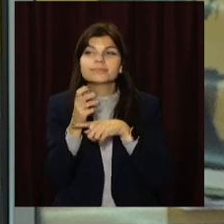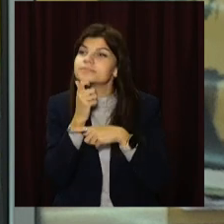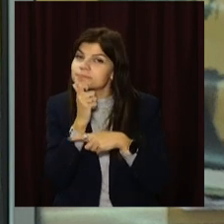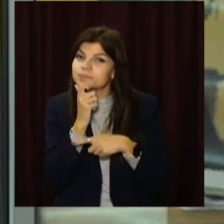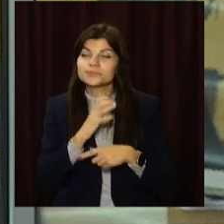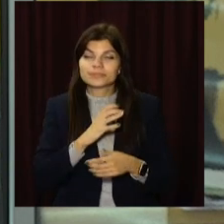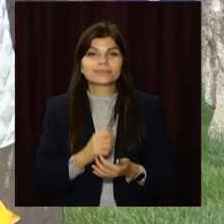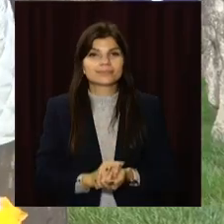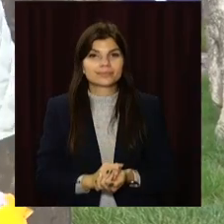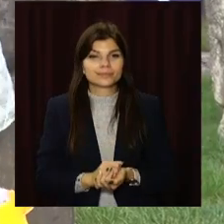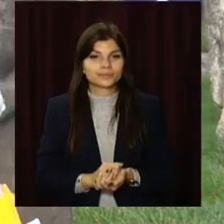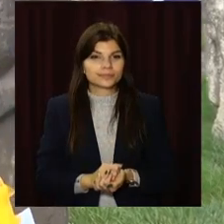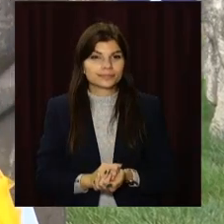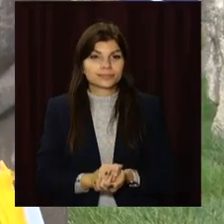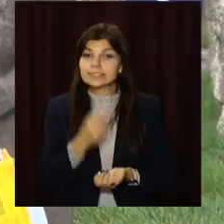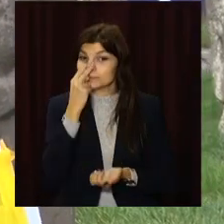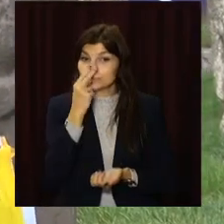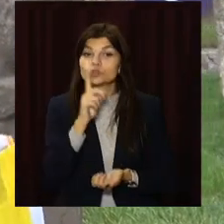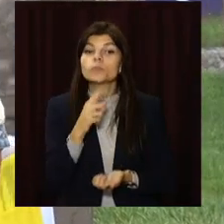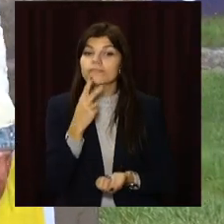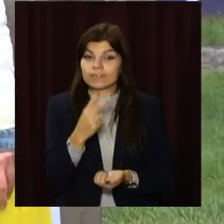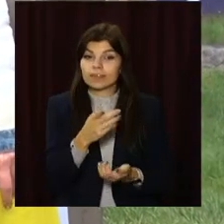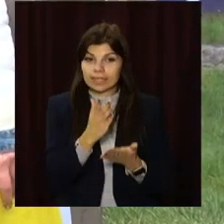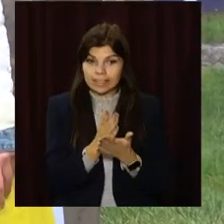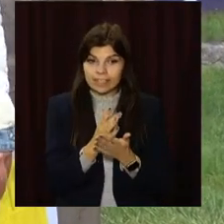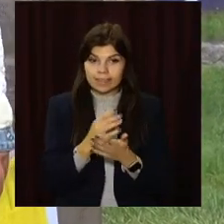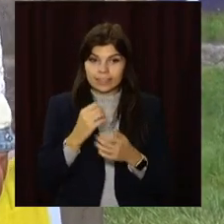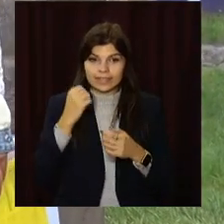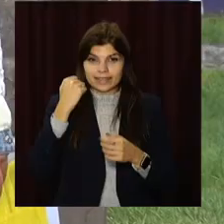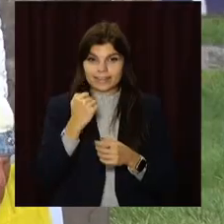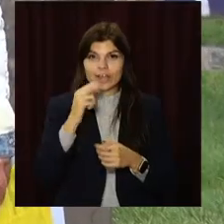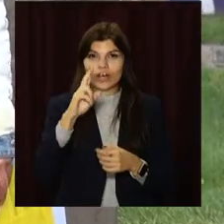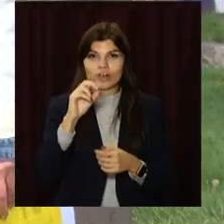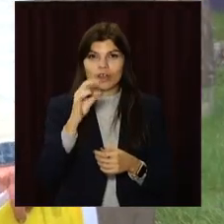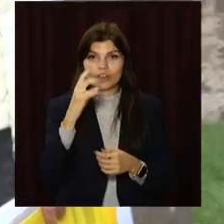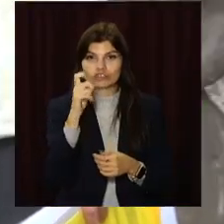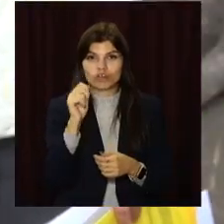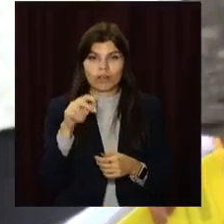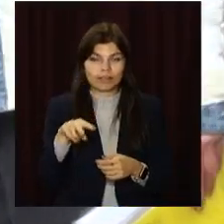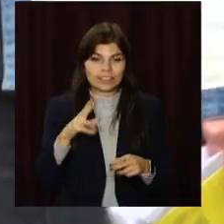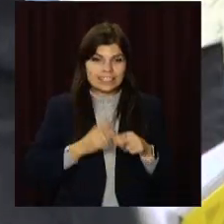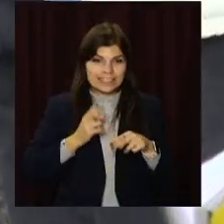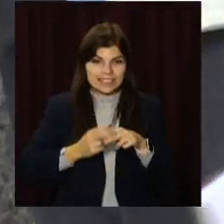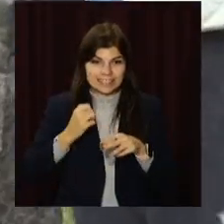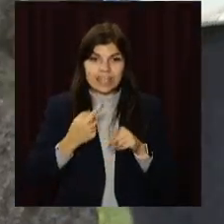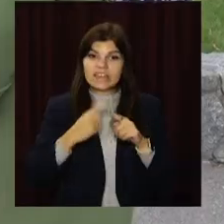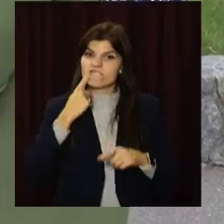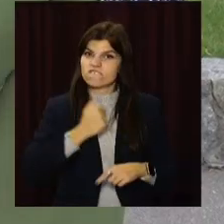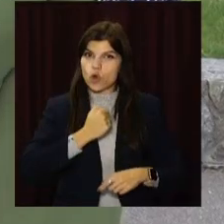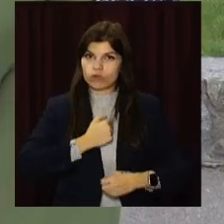«Відкритого». Смотрите, что мы видим. Мы видим кинжал, да? Видите кинжал? Вот это говорит о том, что это